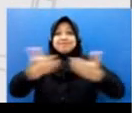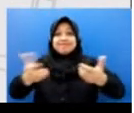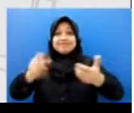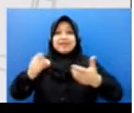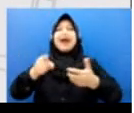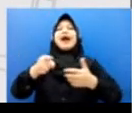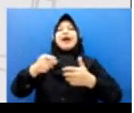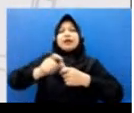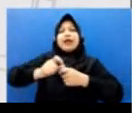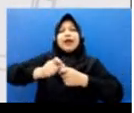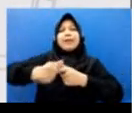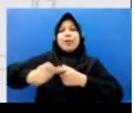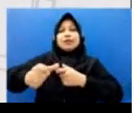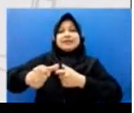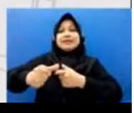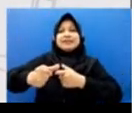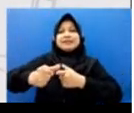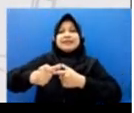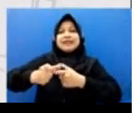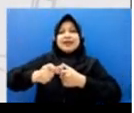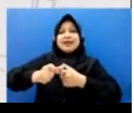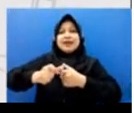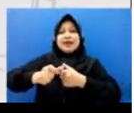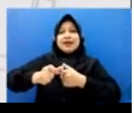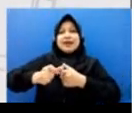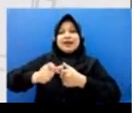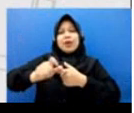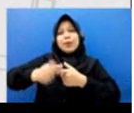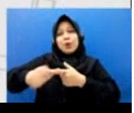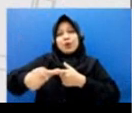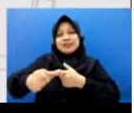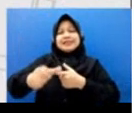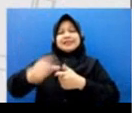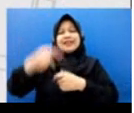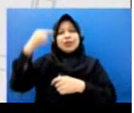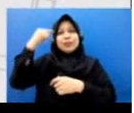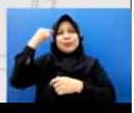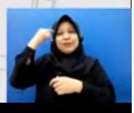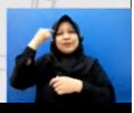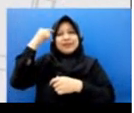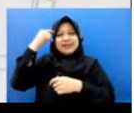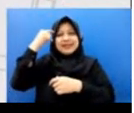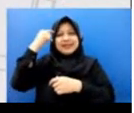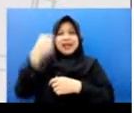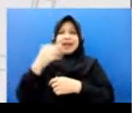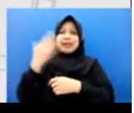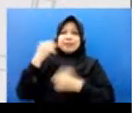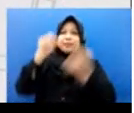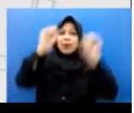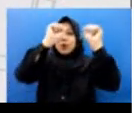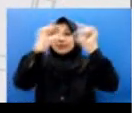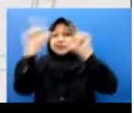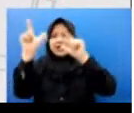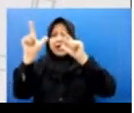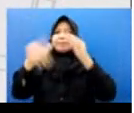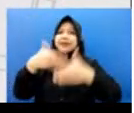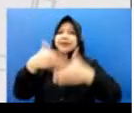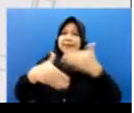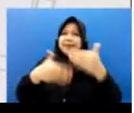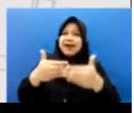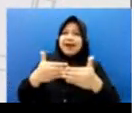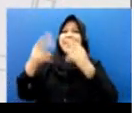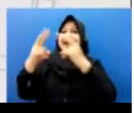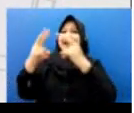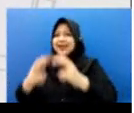proses operasi berpikir yang terjadi, yang tadi mengkonsep, menerapkan, menganalisis, mensintesis,